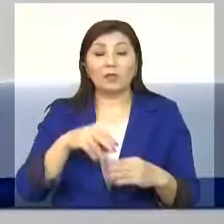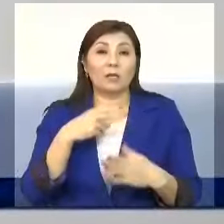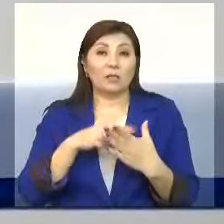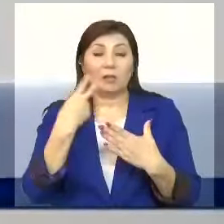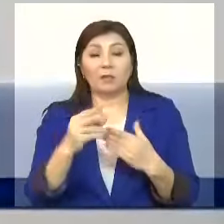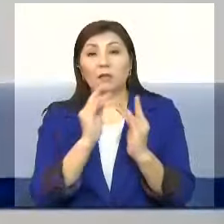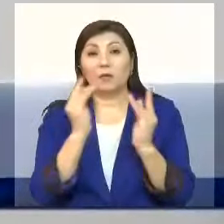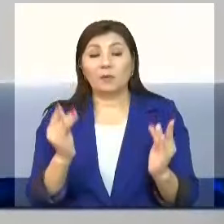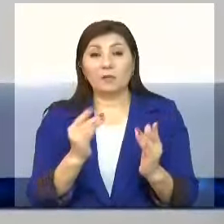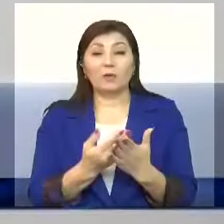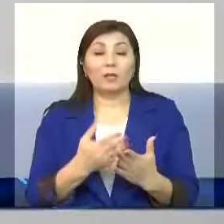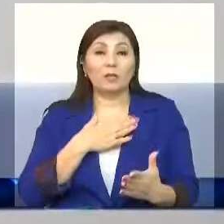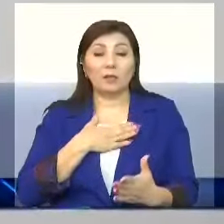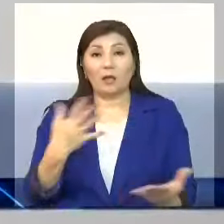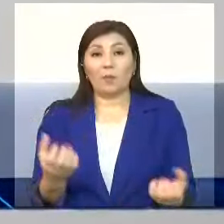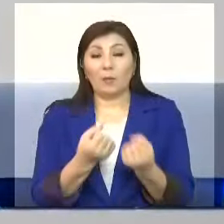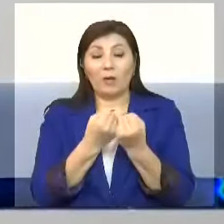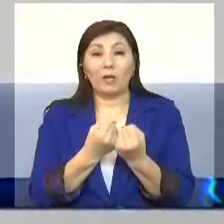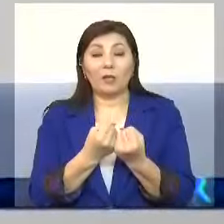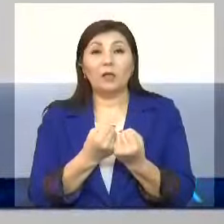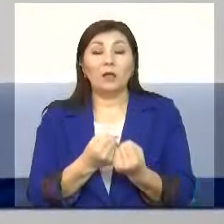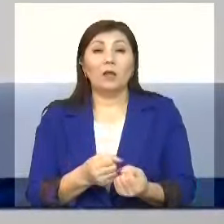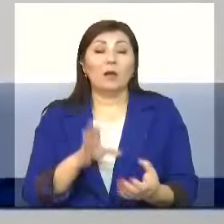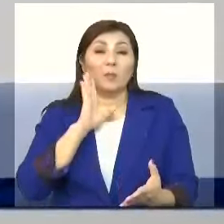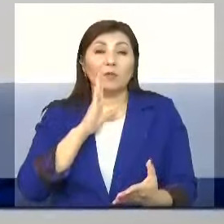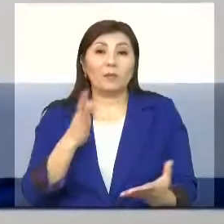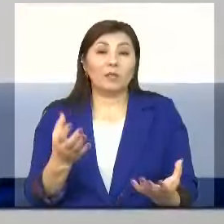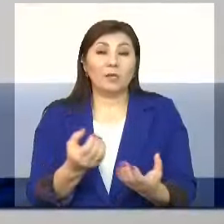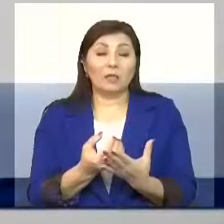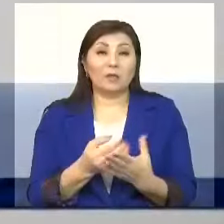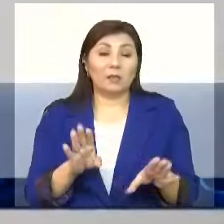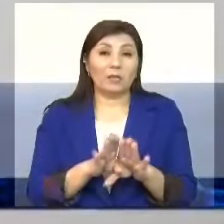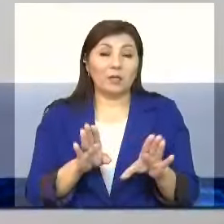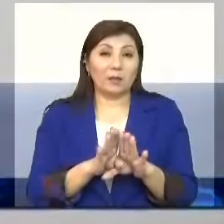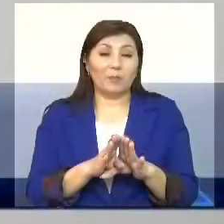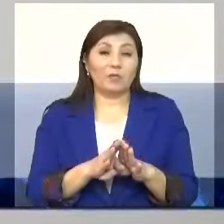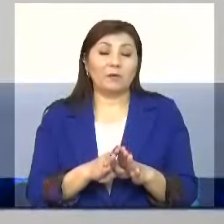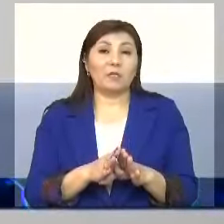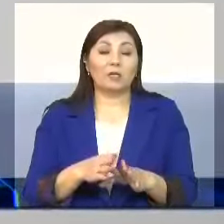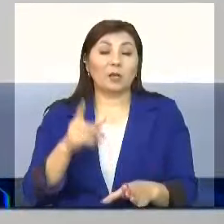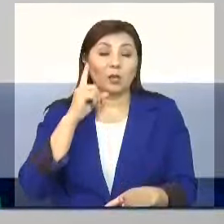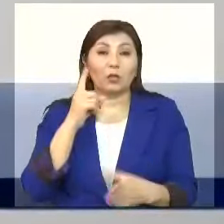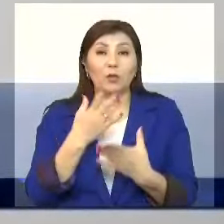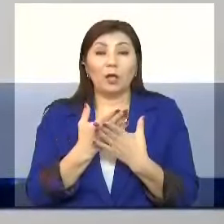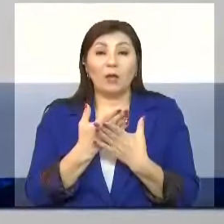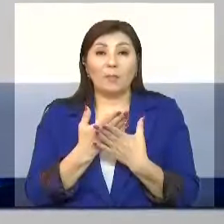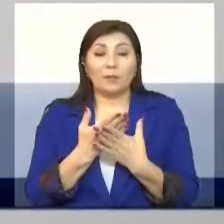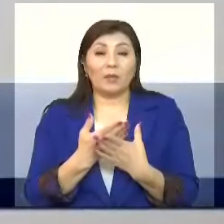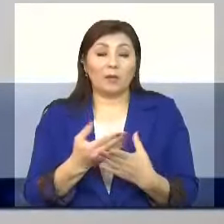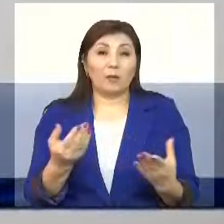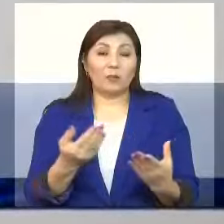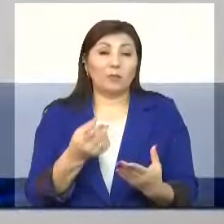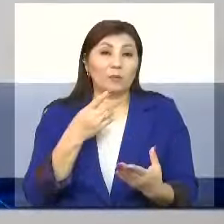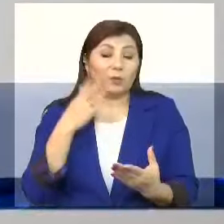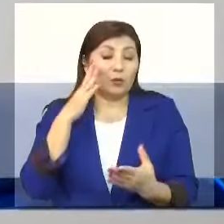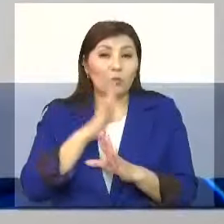думая, бросился за ним. Мой напарник мне помогал. Таким образом, удалось предотвратить беду. В то время я лишь думал избежать трагедии и как помочь.